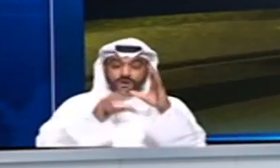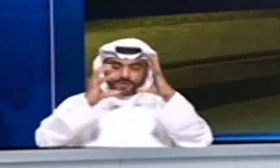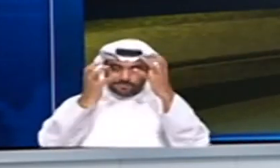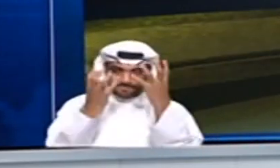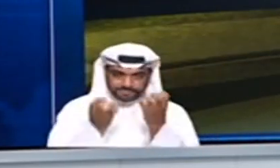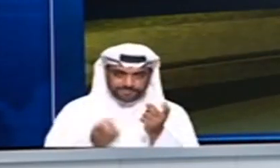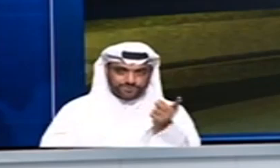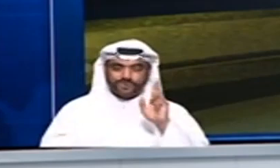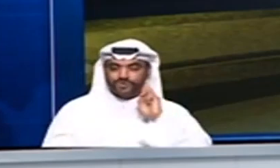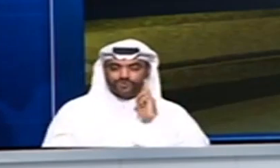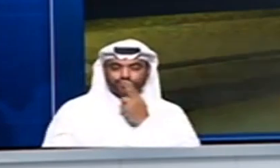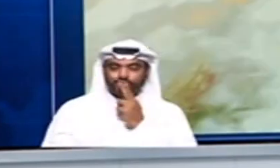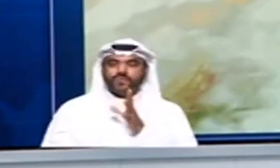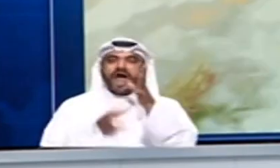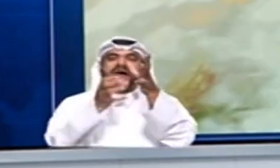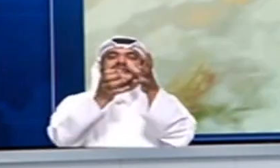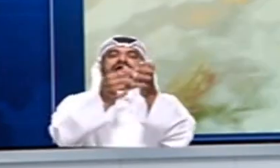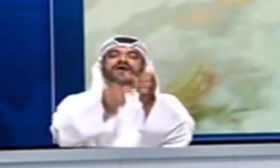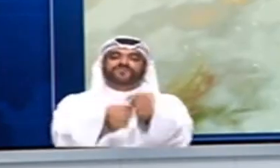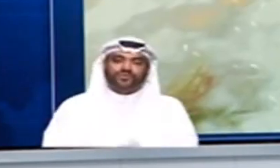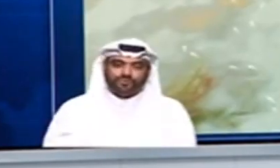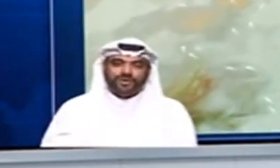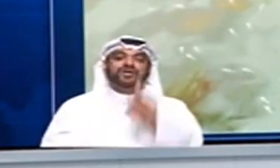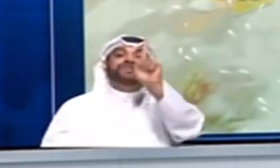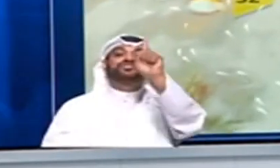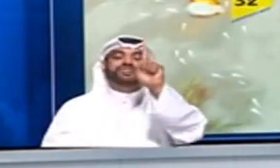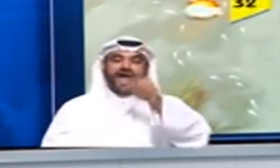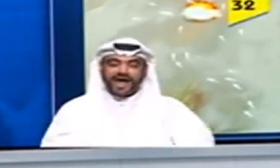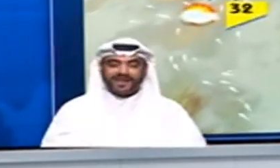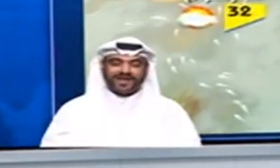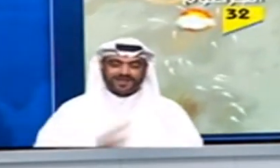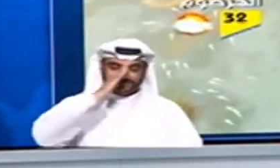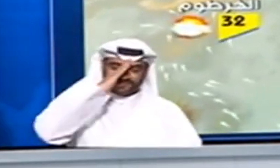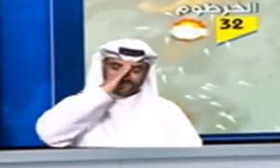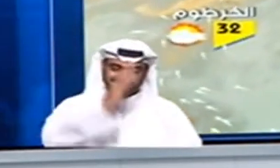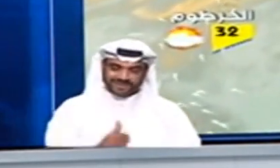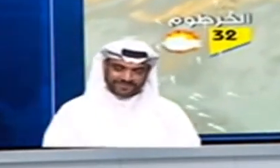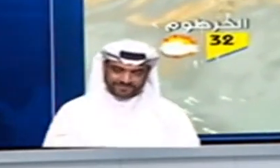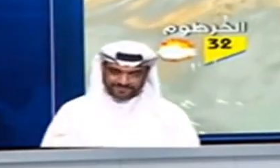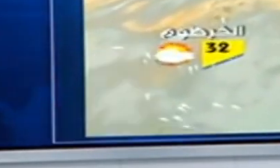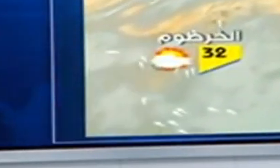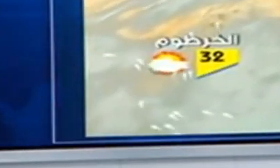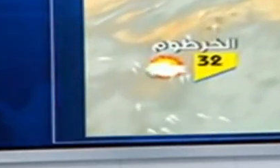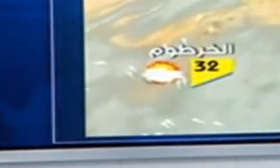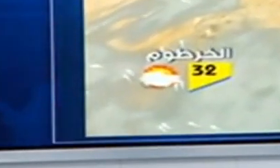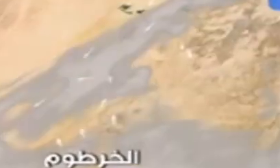الله. نشرتنا الجوية تنتهي، ولكن بعد درجات الحرارة للعواصم والمدن حول العالم.